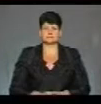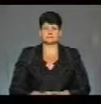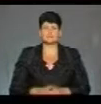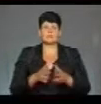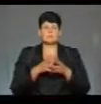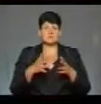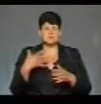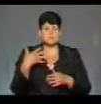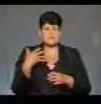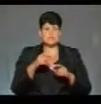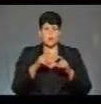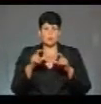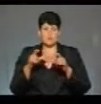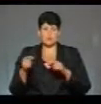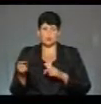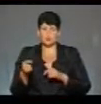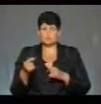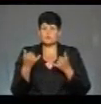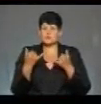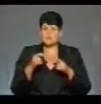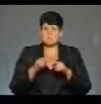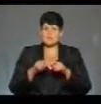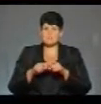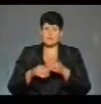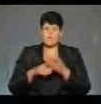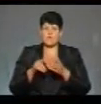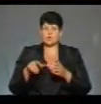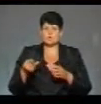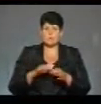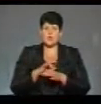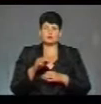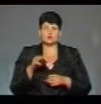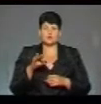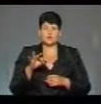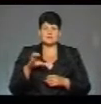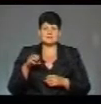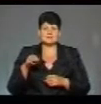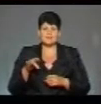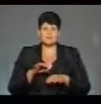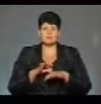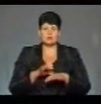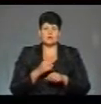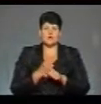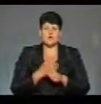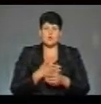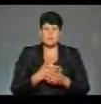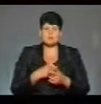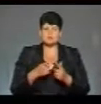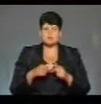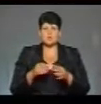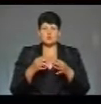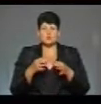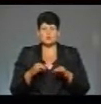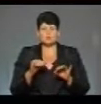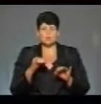Більше 50 об'єктів у Тернополі сьогодні перевірили волонтери проєкту «Тостер», який здійснює громадська організація «Доступно.UA».